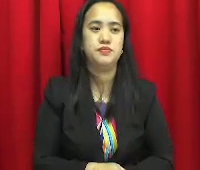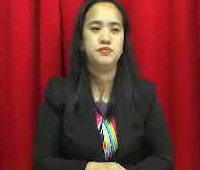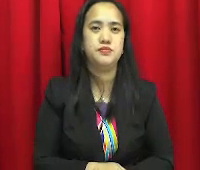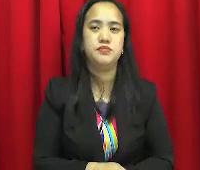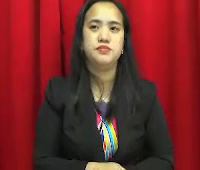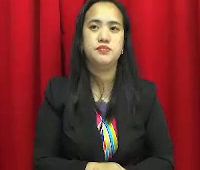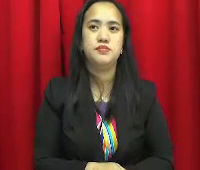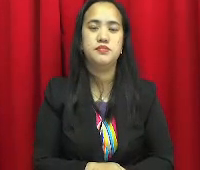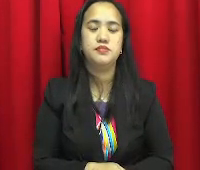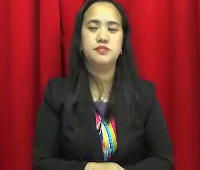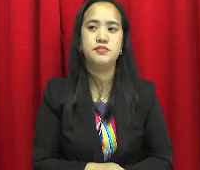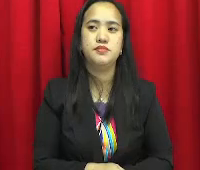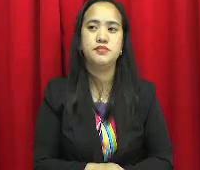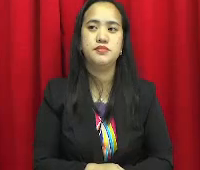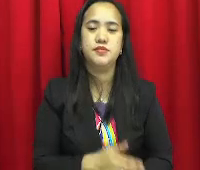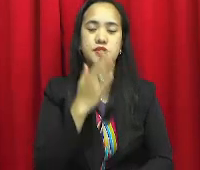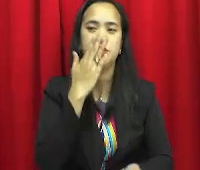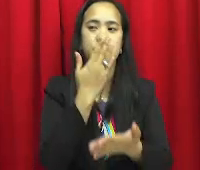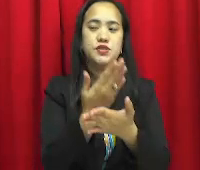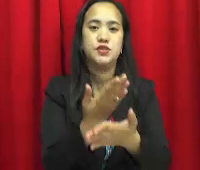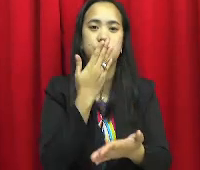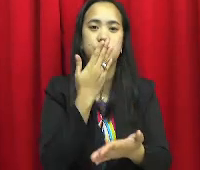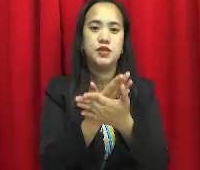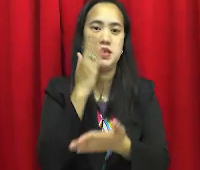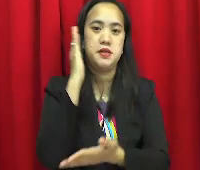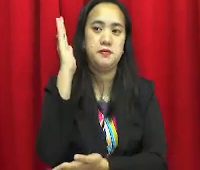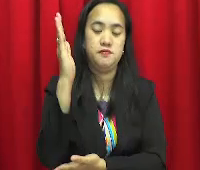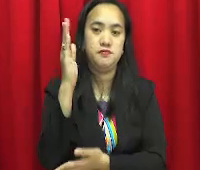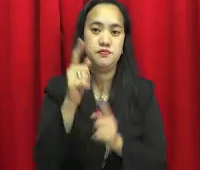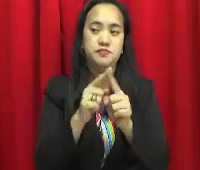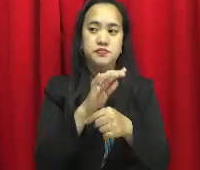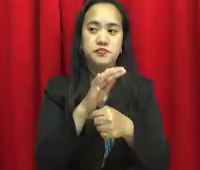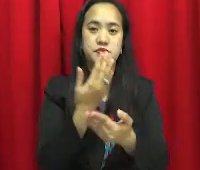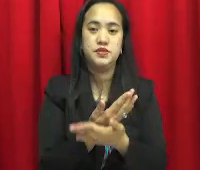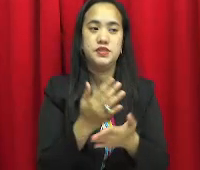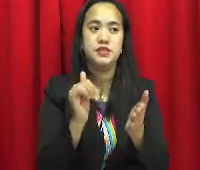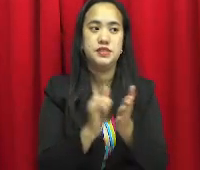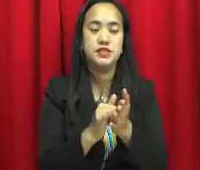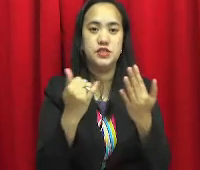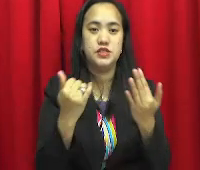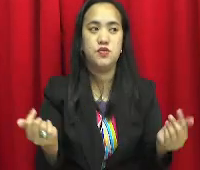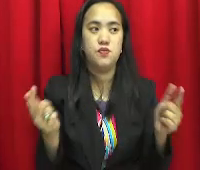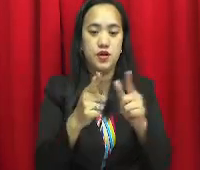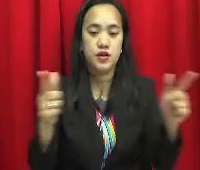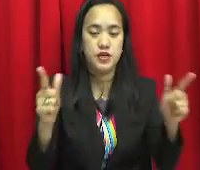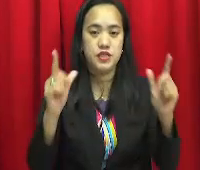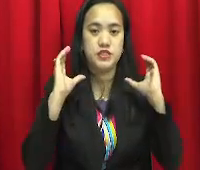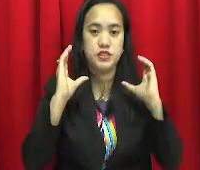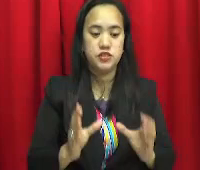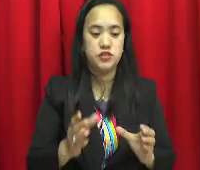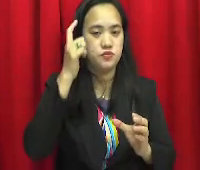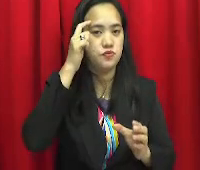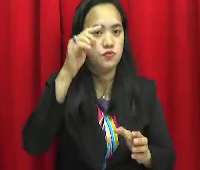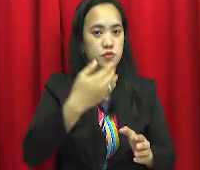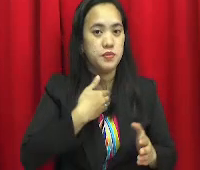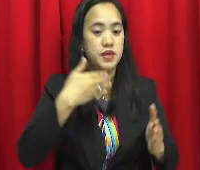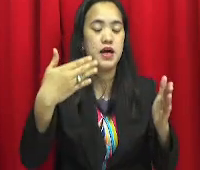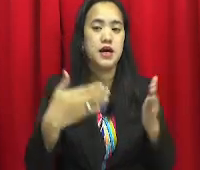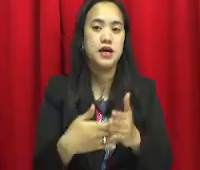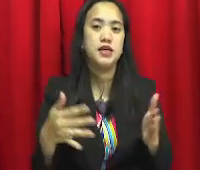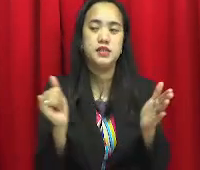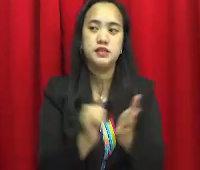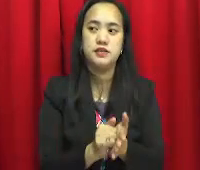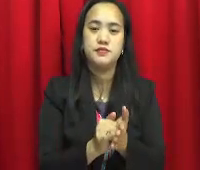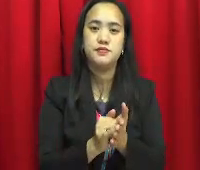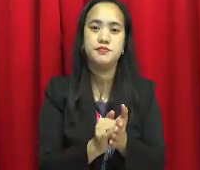munang batiin. Ayan, magandang tanghali po sa inyong lahat at isang malaking pribileho po muli na nandito po ako para makasama